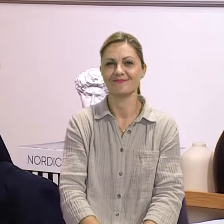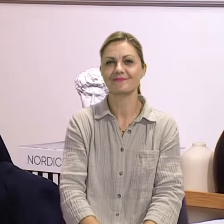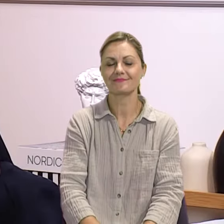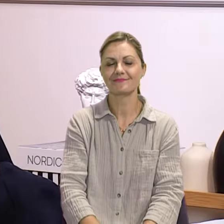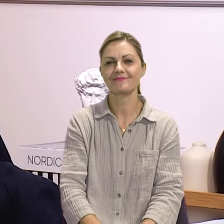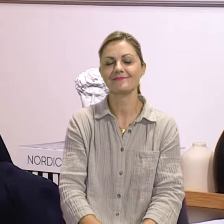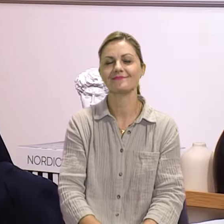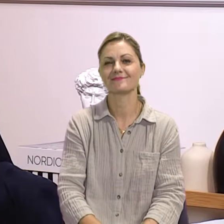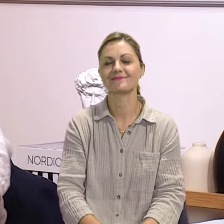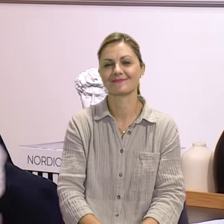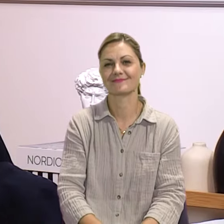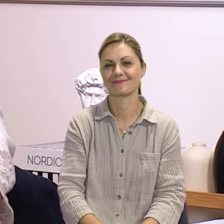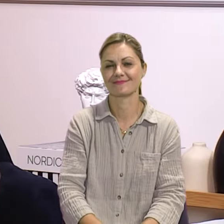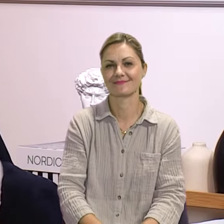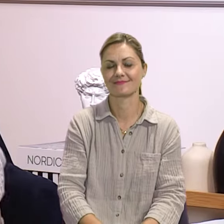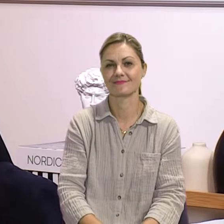rukama. Nešto mora.